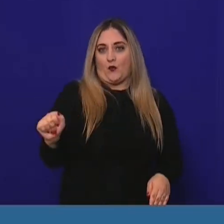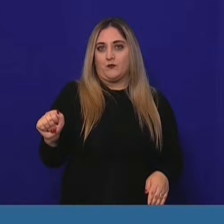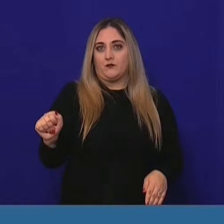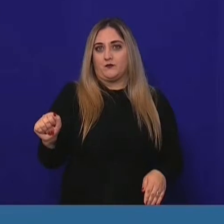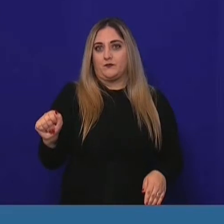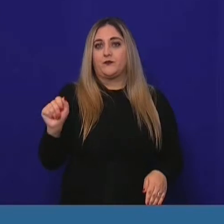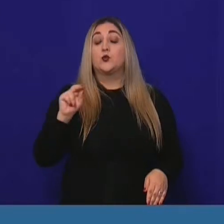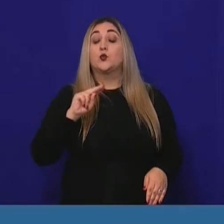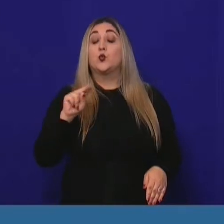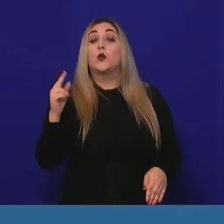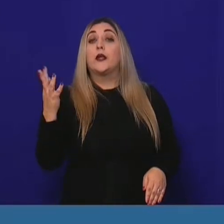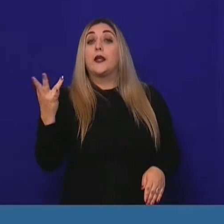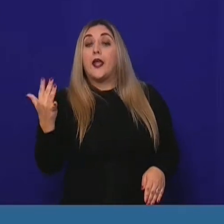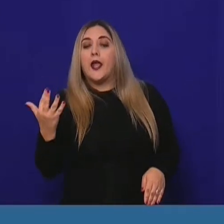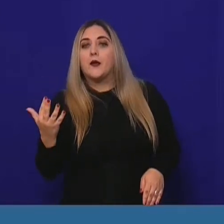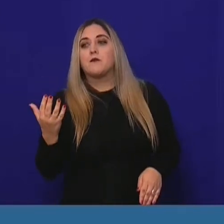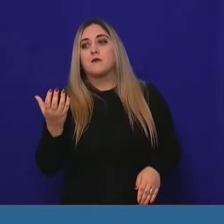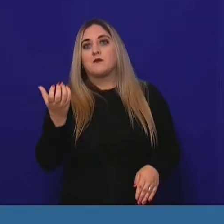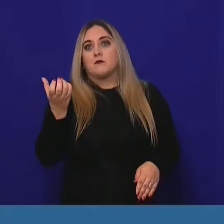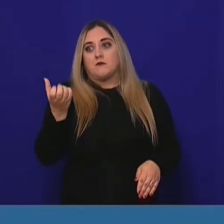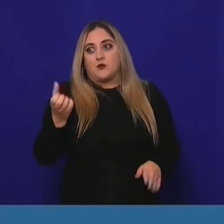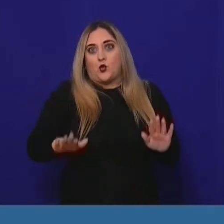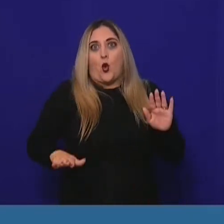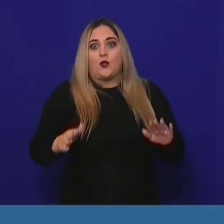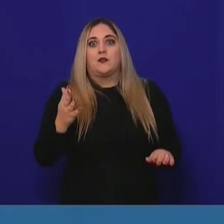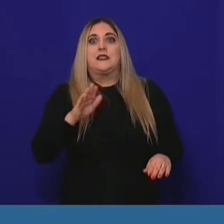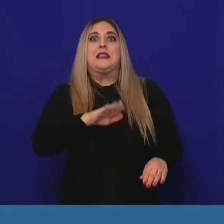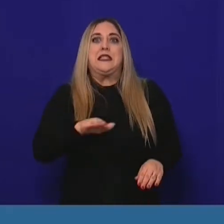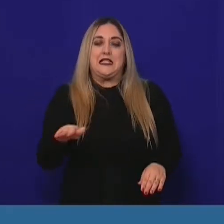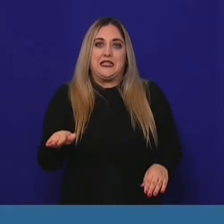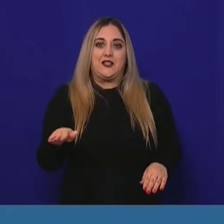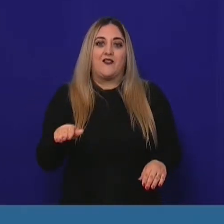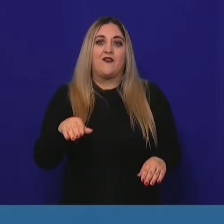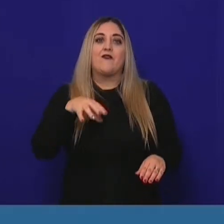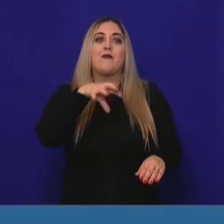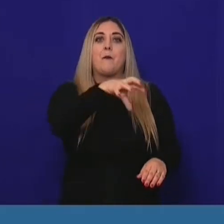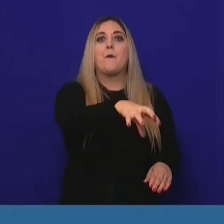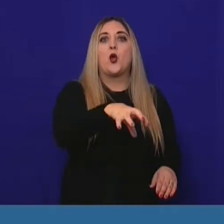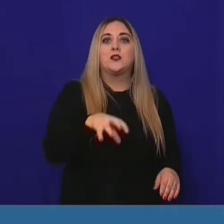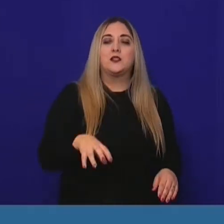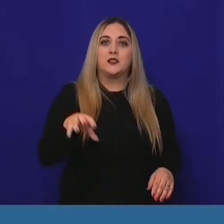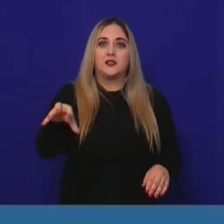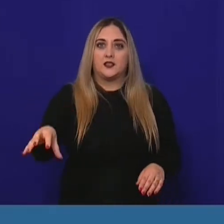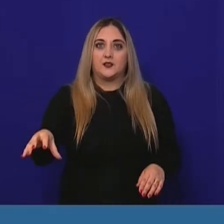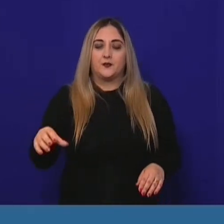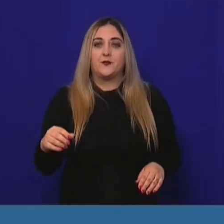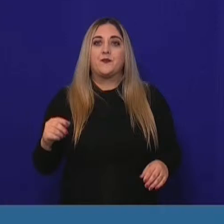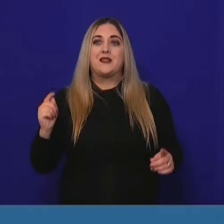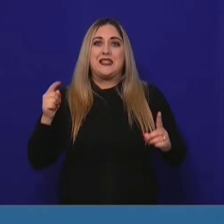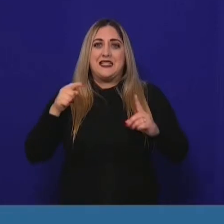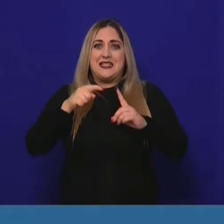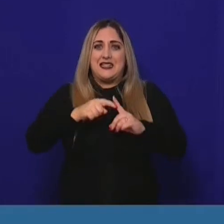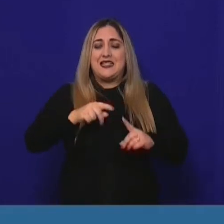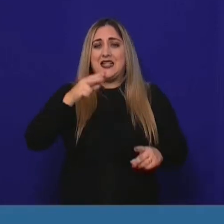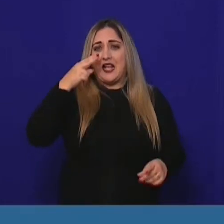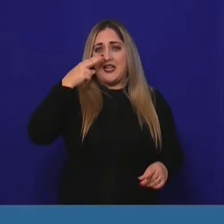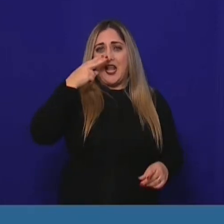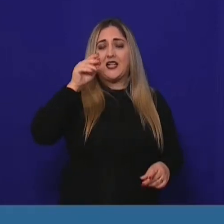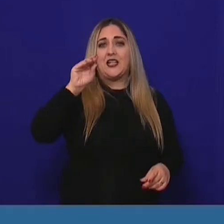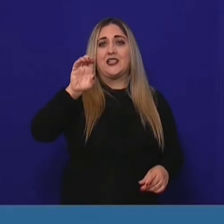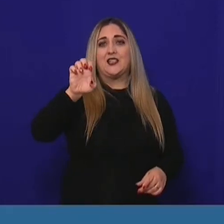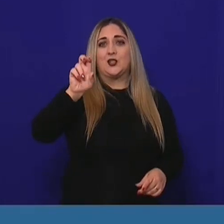ukoll l-allocation minħabba il-popolazzjoni ta' kull pajjiż. Sa issa bħalma rajna l-EMA, l-European Medicines Agency,